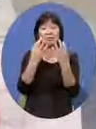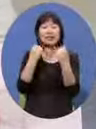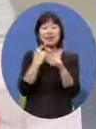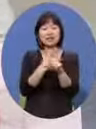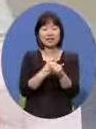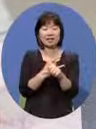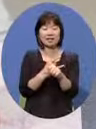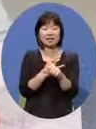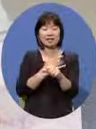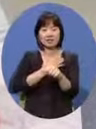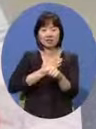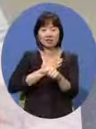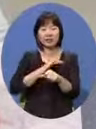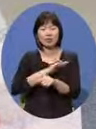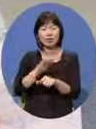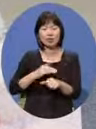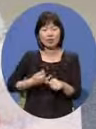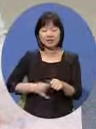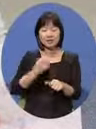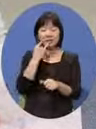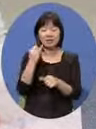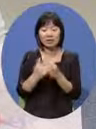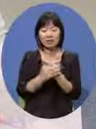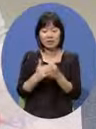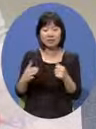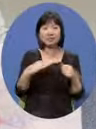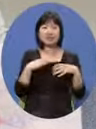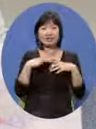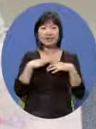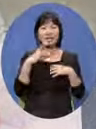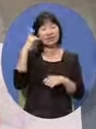하자. 우리 애들 엄마라서 자랑스러워.